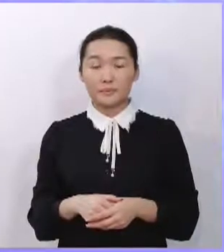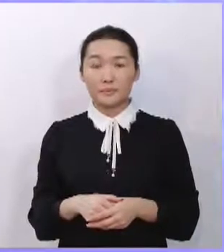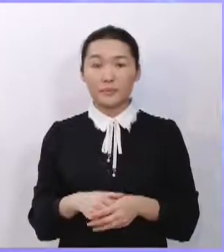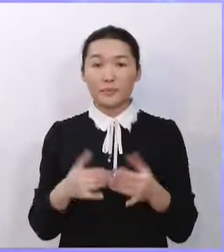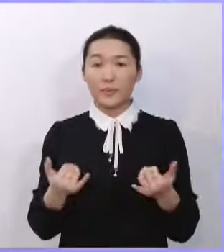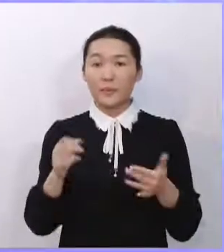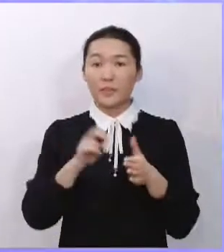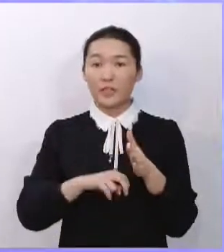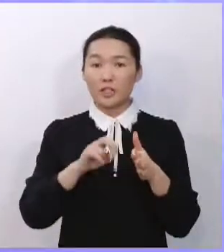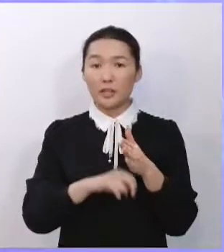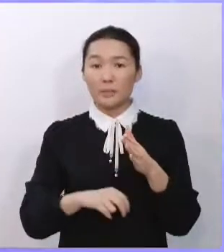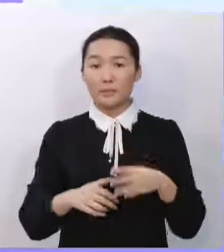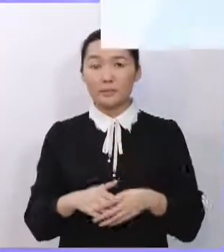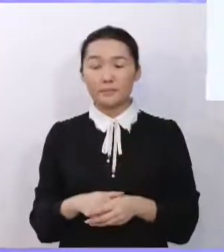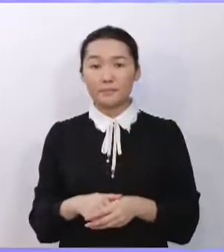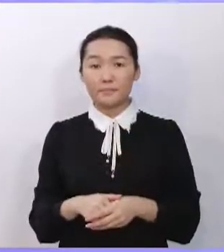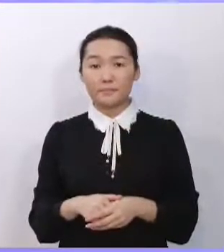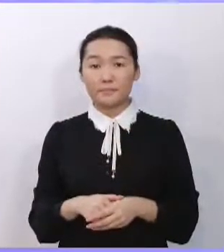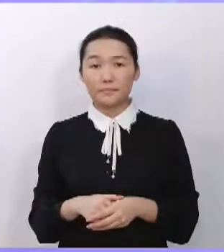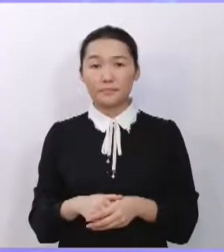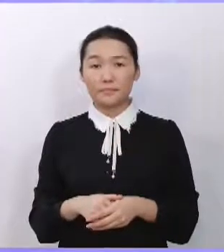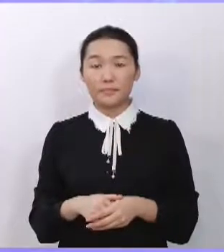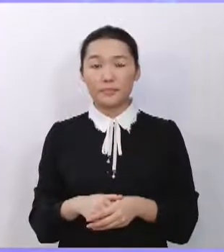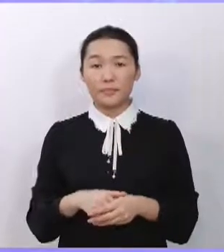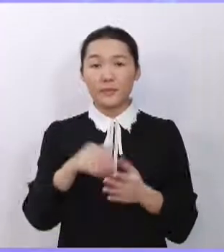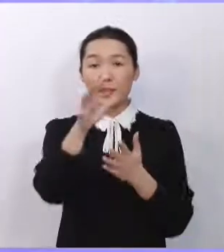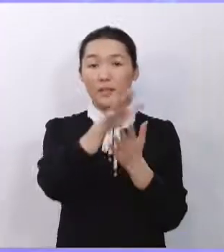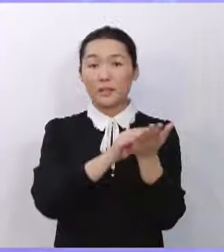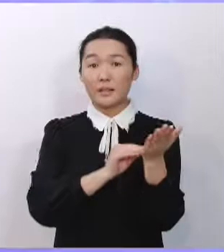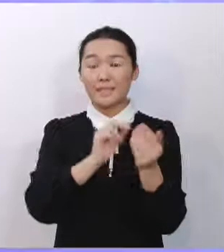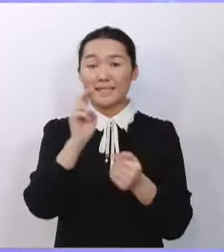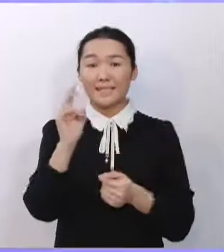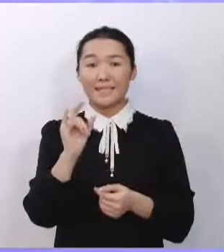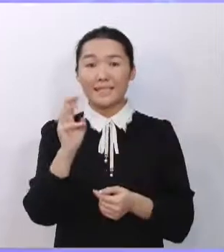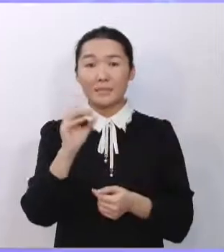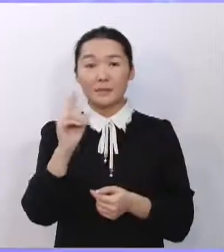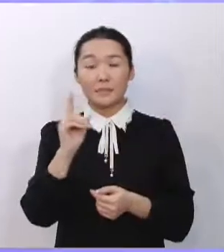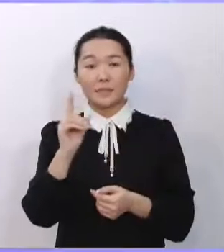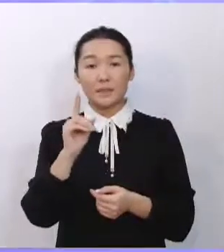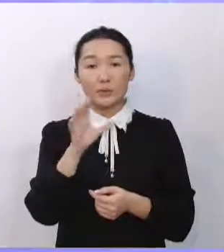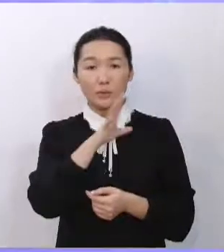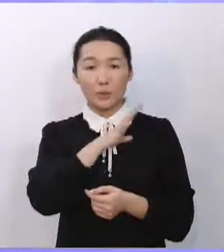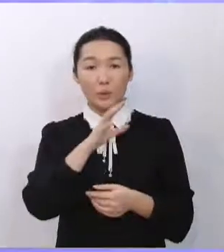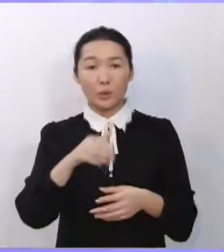Эми текшеребиз. Демек, текст кымыз жөнүндө болду.